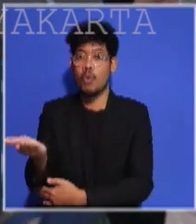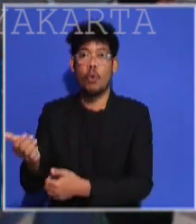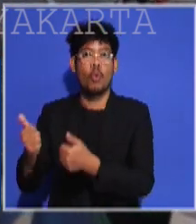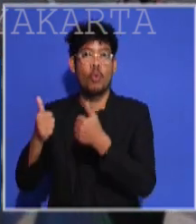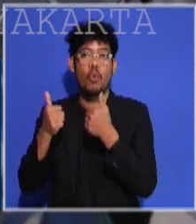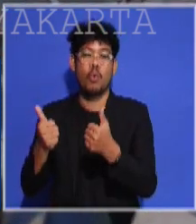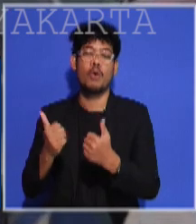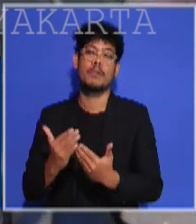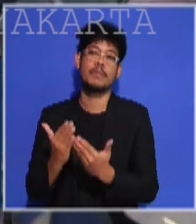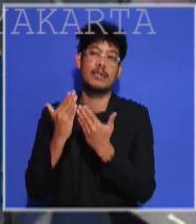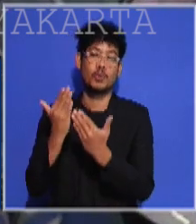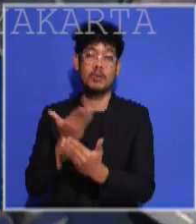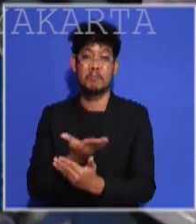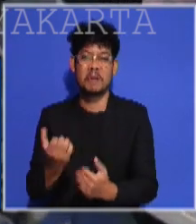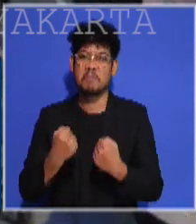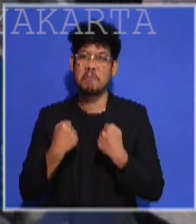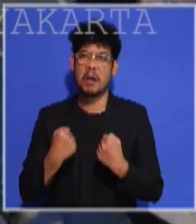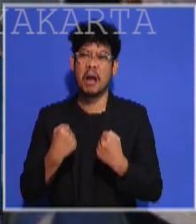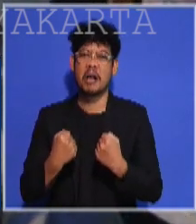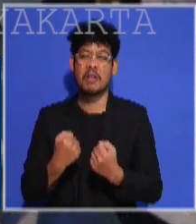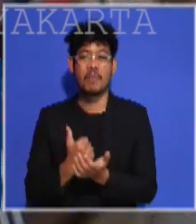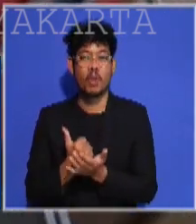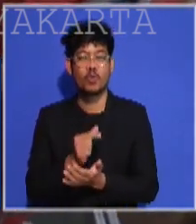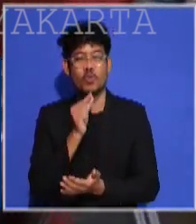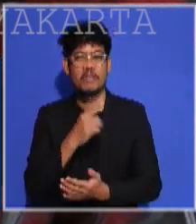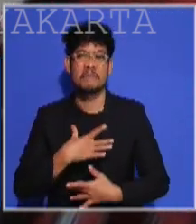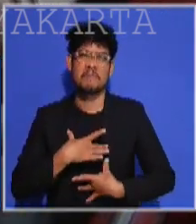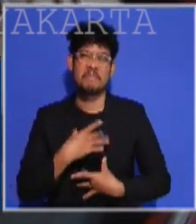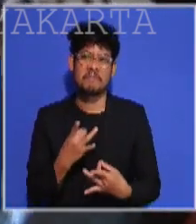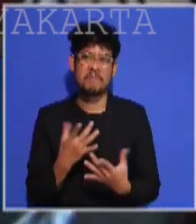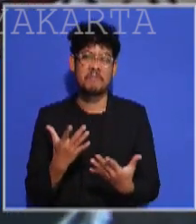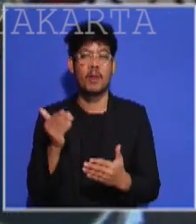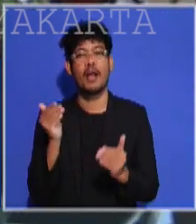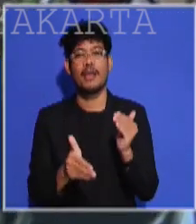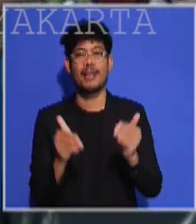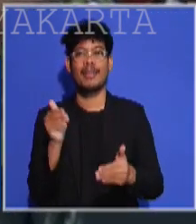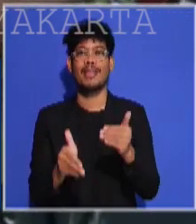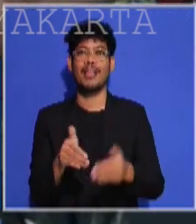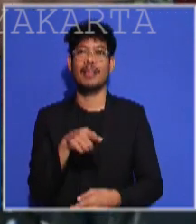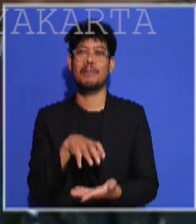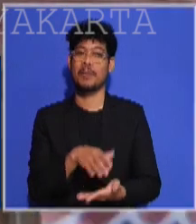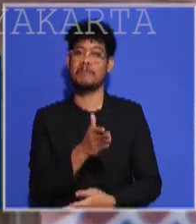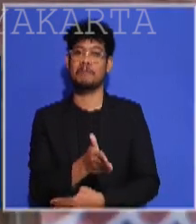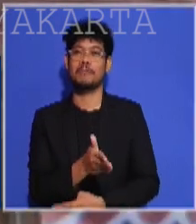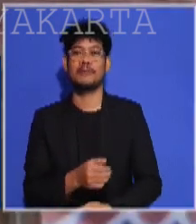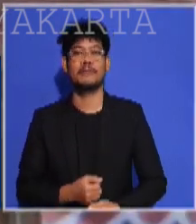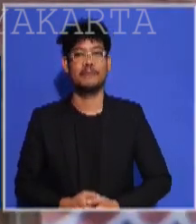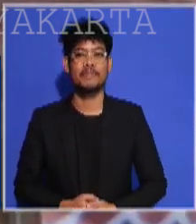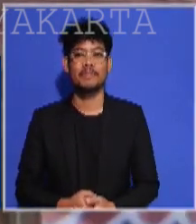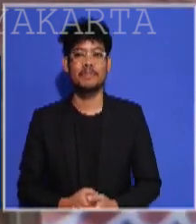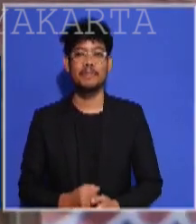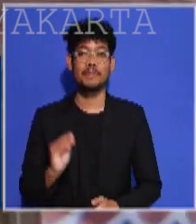UMKM yang itu tampak dari antusiasme yang ada Alisa Fitriani ketua umum PP maswira di iy